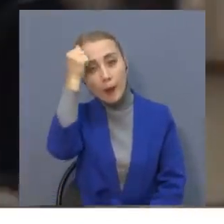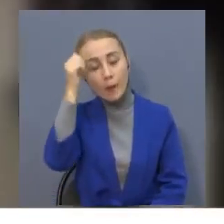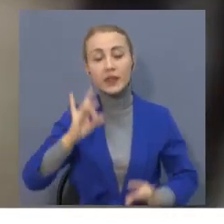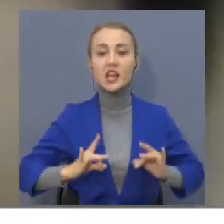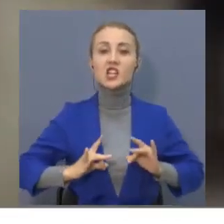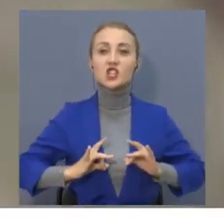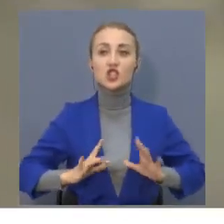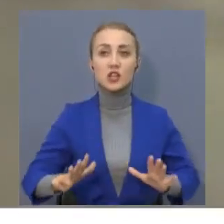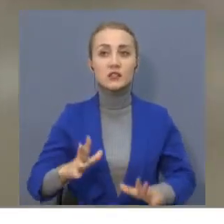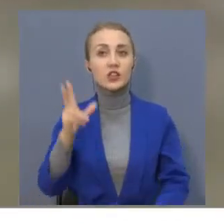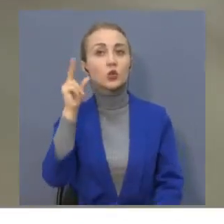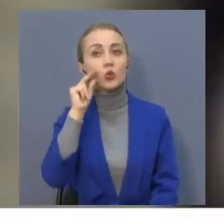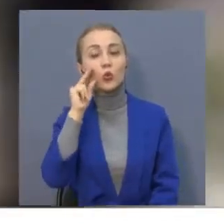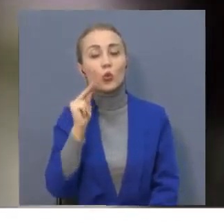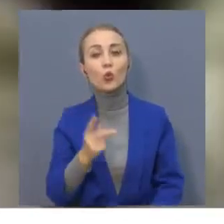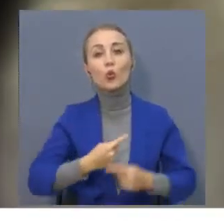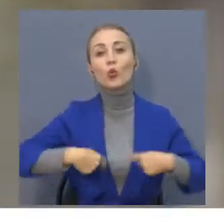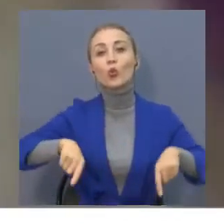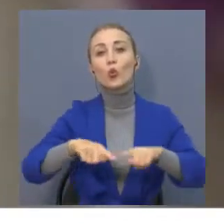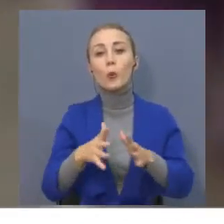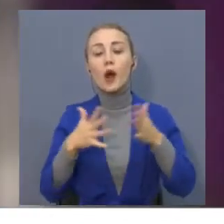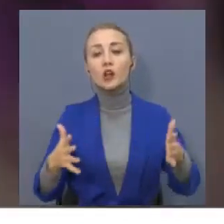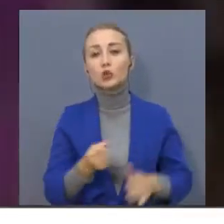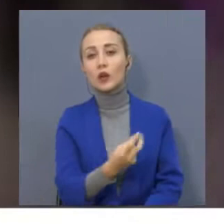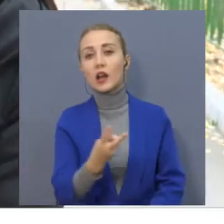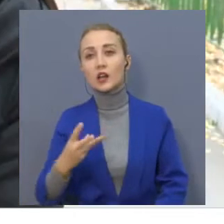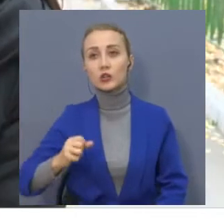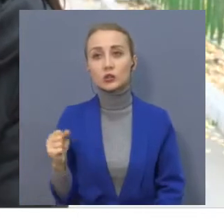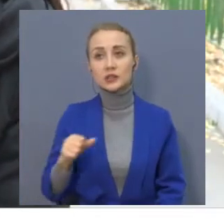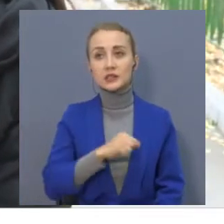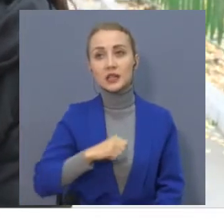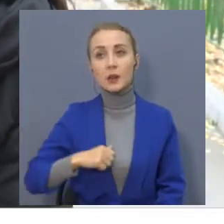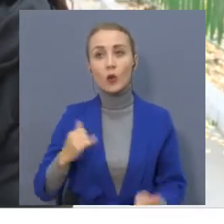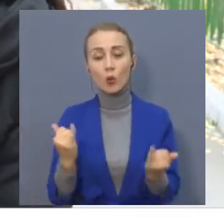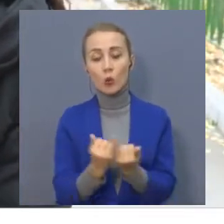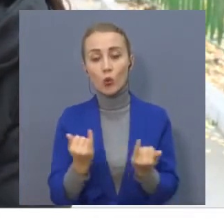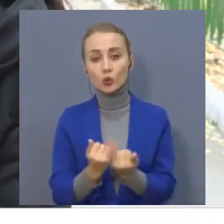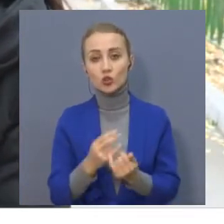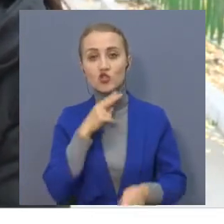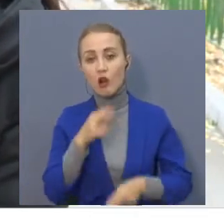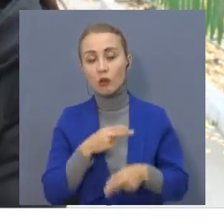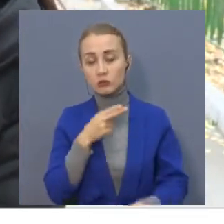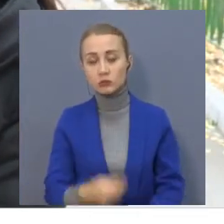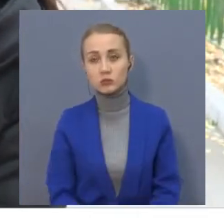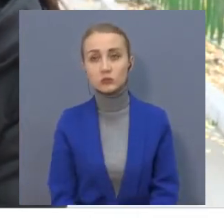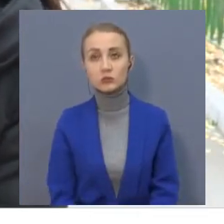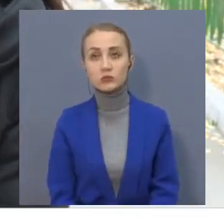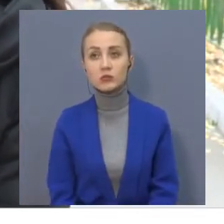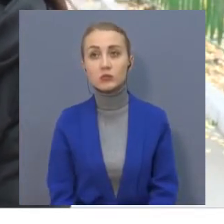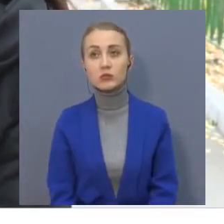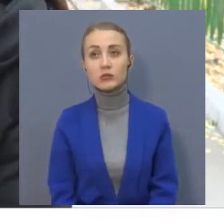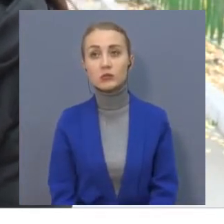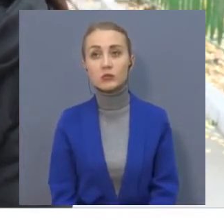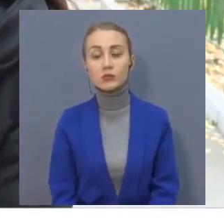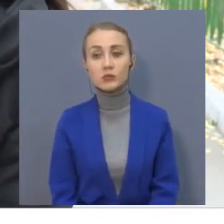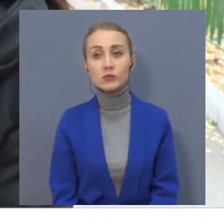өздері «Мен бармас едім, бірақ той иесі ренжиді» деп ыңғайсызданады. Мені тойға жақын туысым шақырды, сондықтан баруға тура